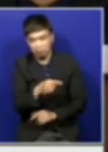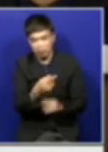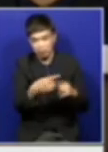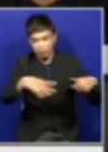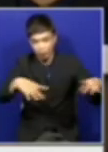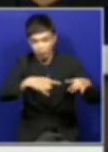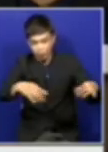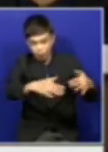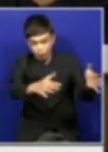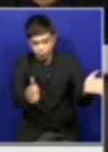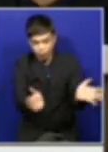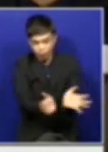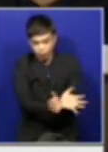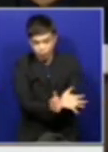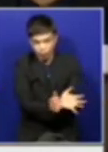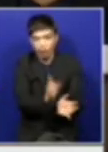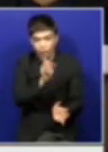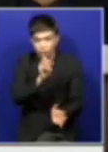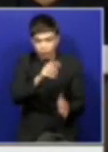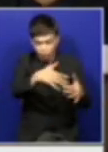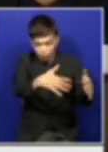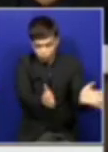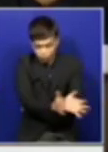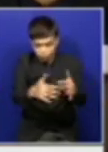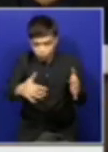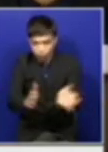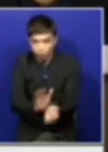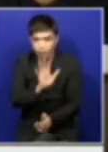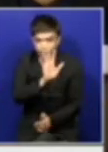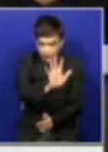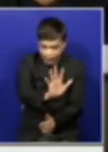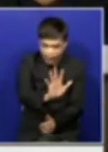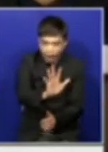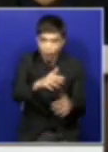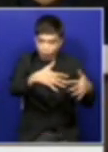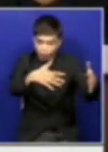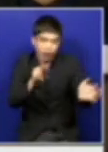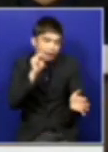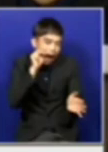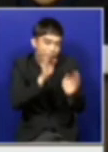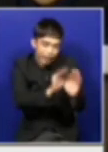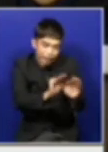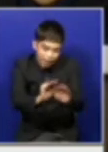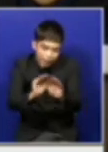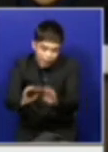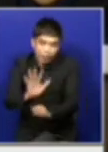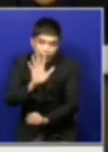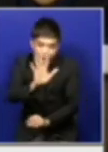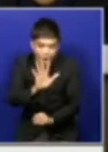ละ5บ่อก็คงจะสามารถแก้ไขปัญหาได้พระราชบัญญัติฉบับ